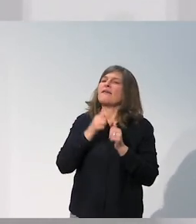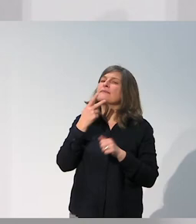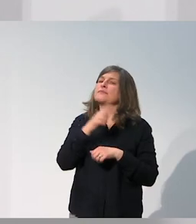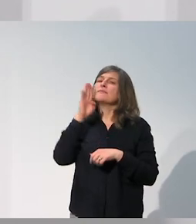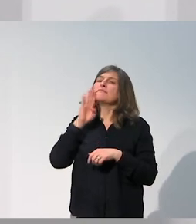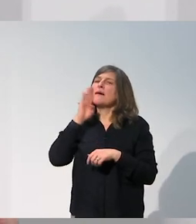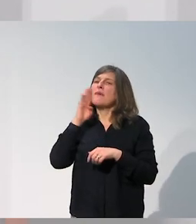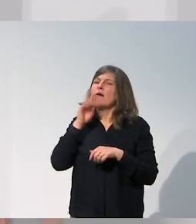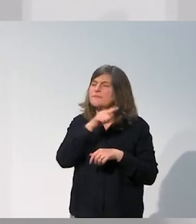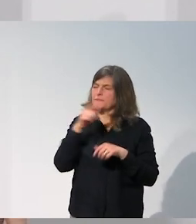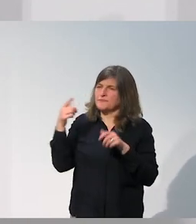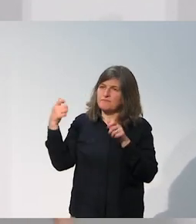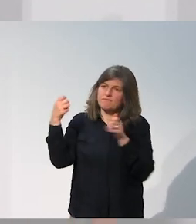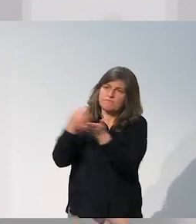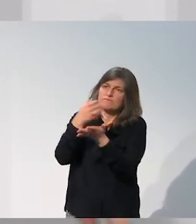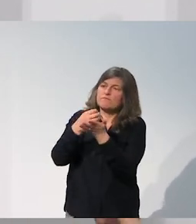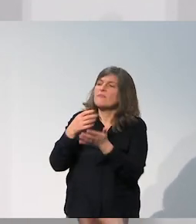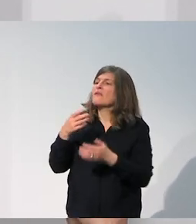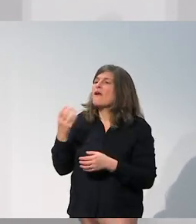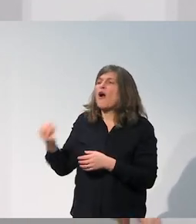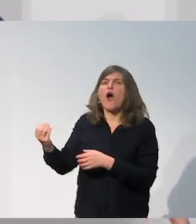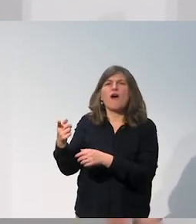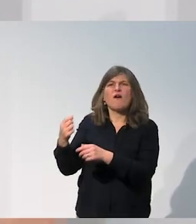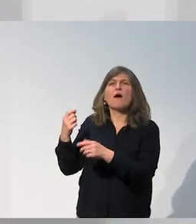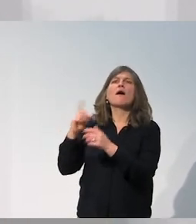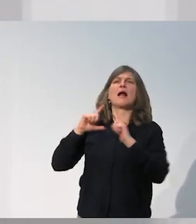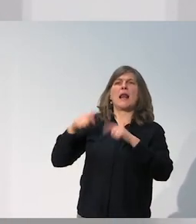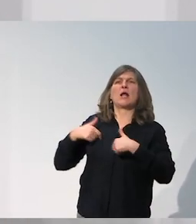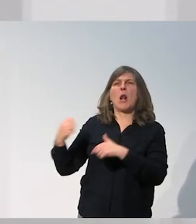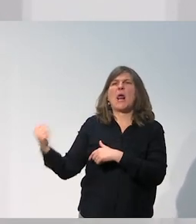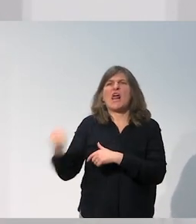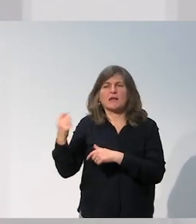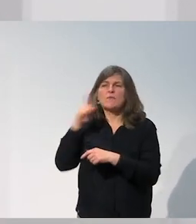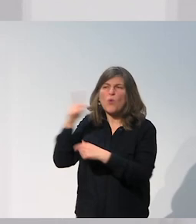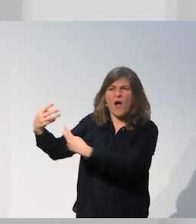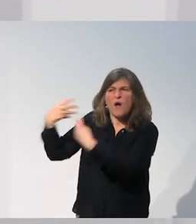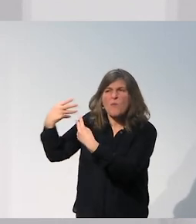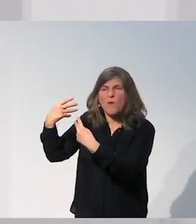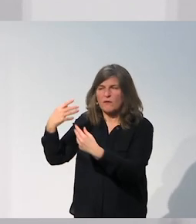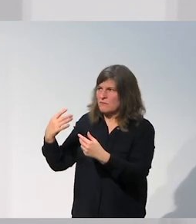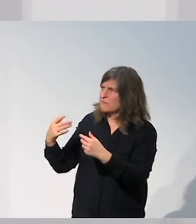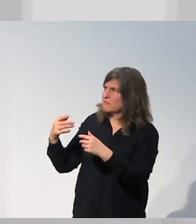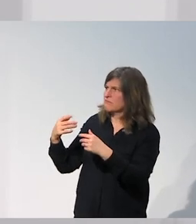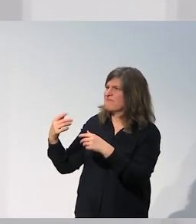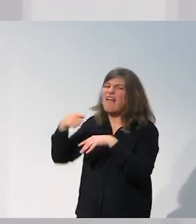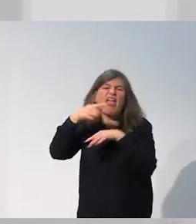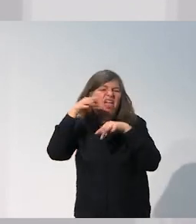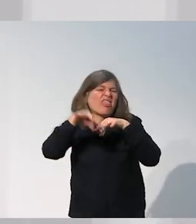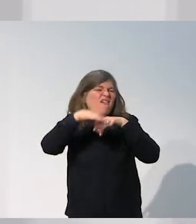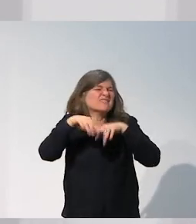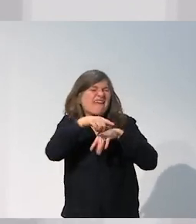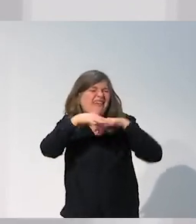ces petits garçons-là qui se battaient dans la cour de l'école, hein, parce qu'on les mettait plus bactères parce qu'ils étaient enfants de divorcés, et les seuls, hein,